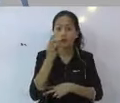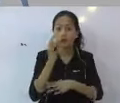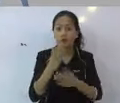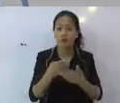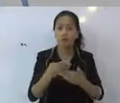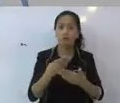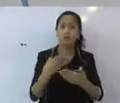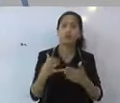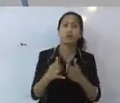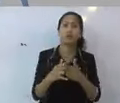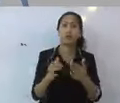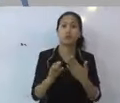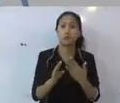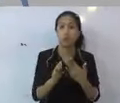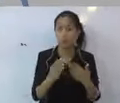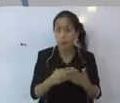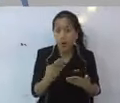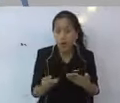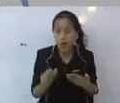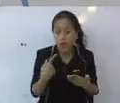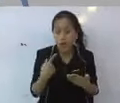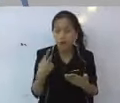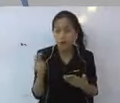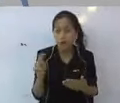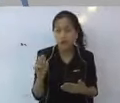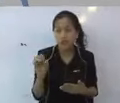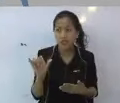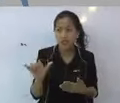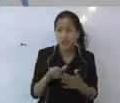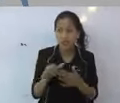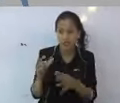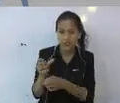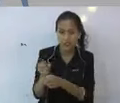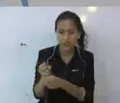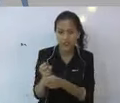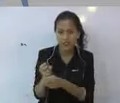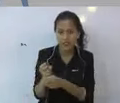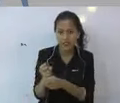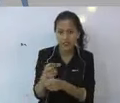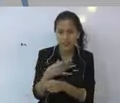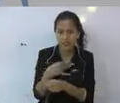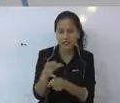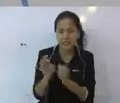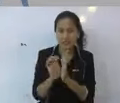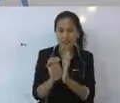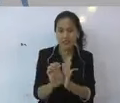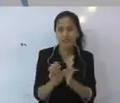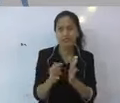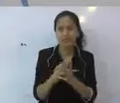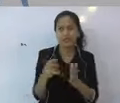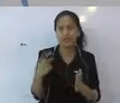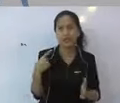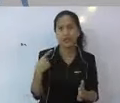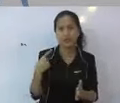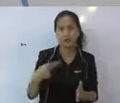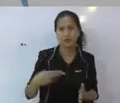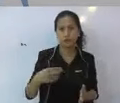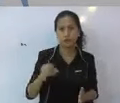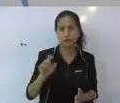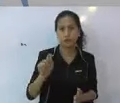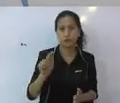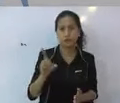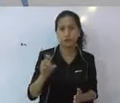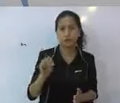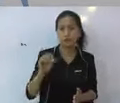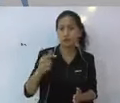Mga ganyan, di ba? Oo, hindi na totoo yan, ma'am. Hindi, may mga, ano, like for example, yung may mga hotdog sa pagbinili mo to kasama yung ganito.